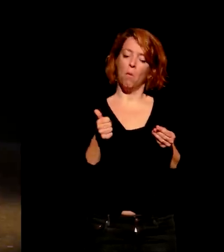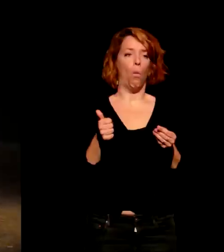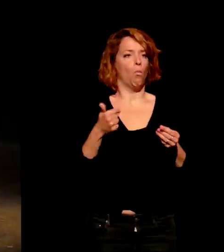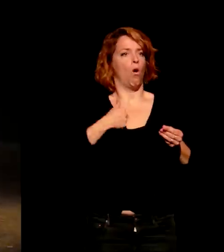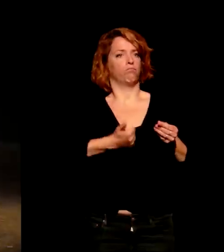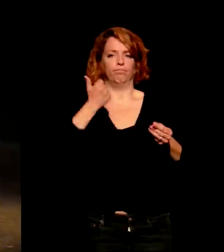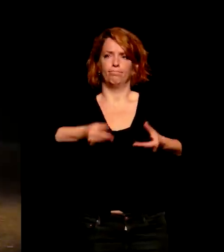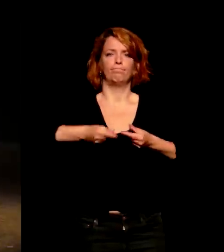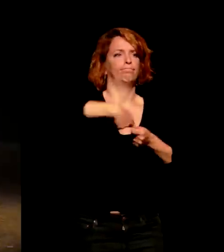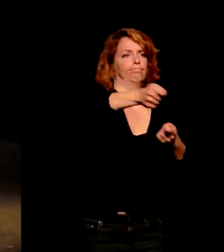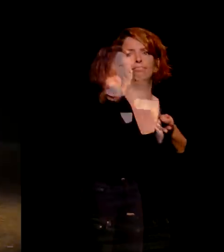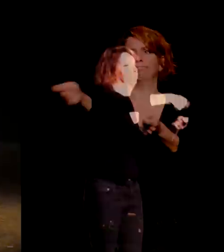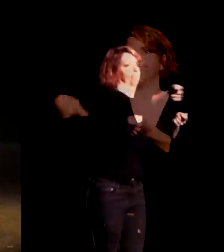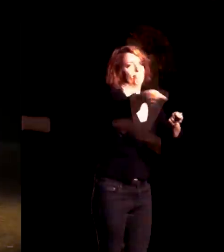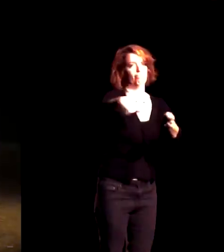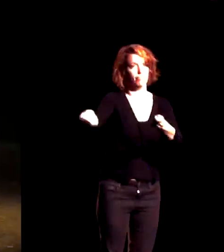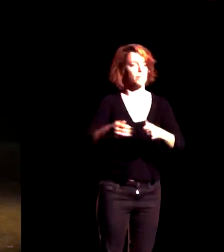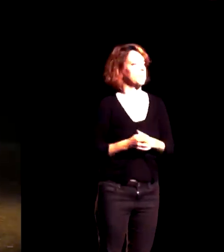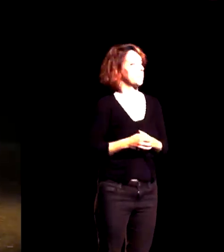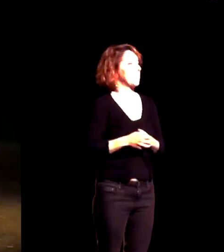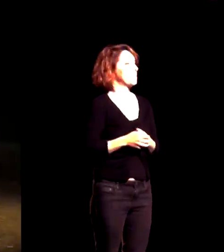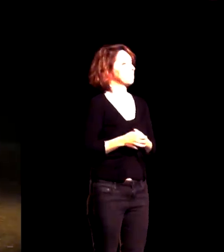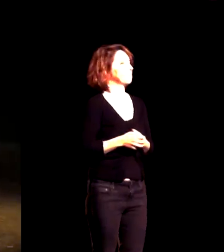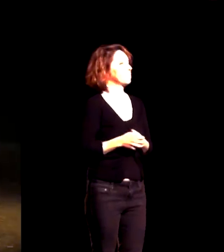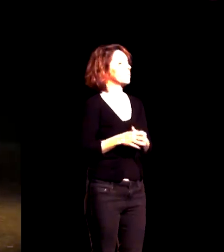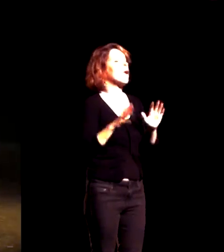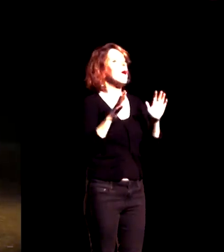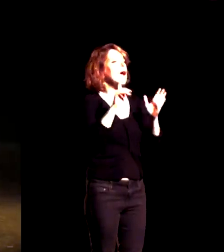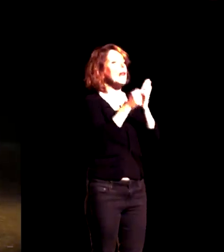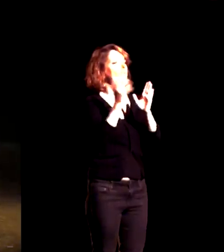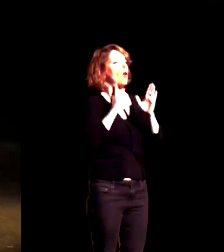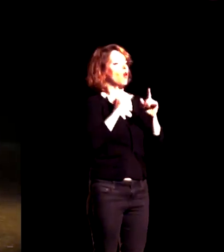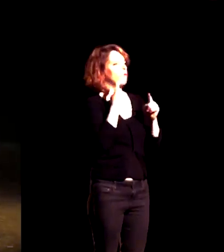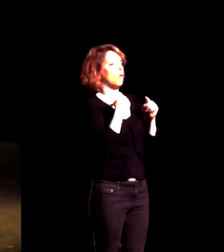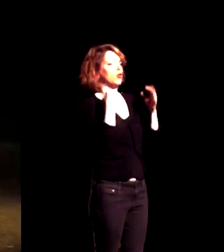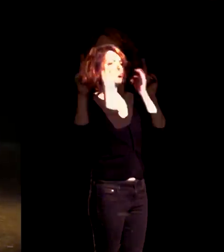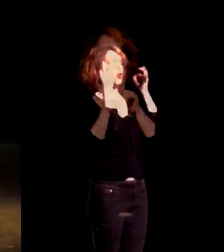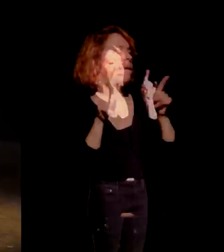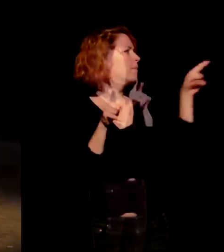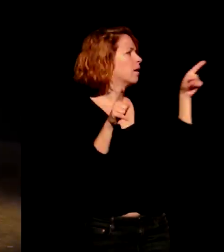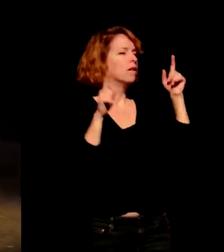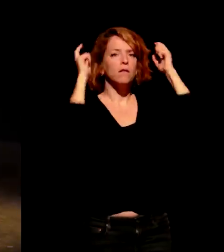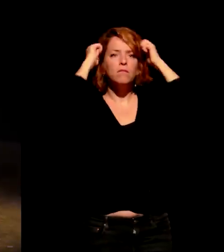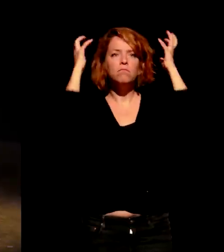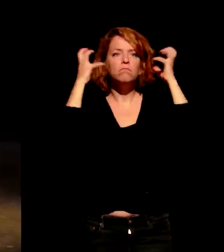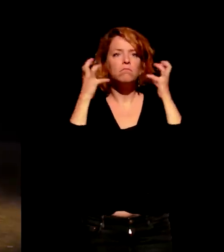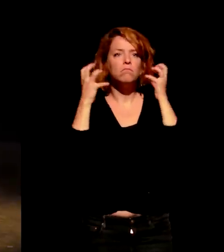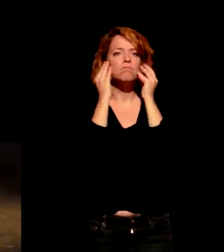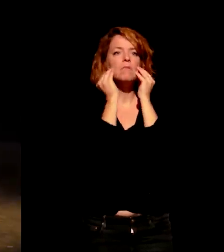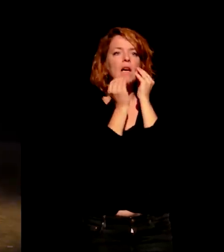Donc il faut imaginer que j'avais à peu près ces cheveux-là, alors c'est pas très dur à imaginer, à peu près cette barbe, un keffier en